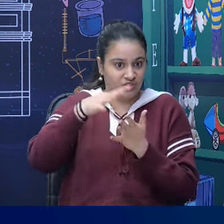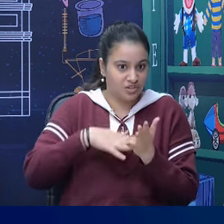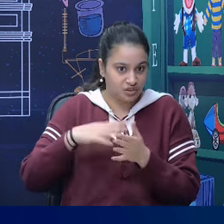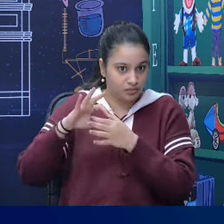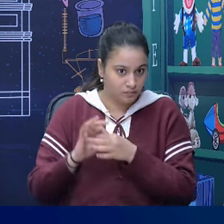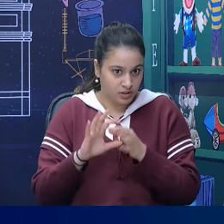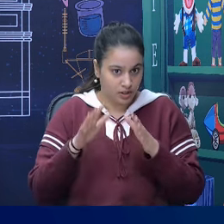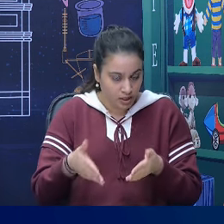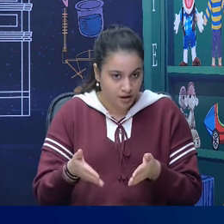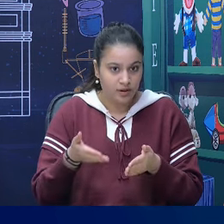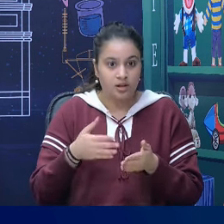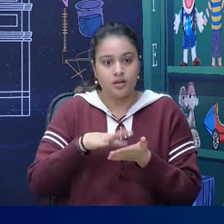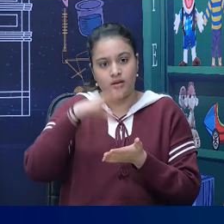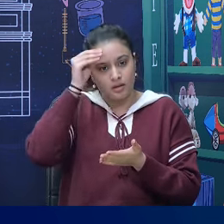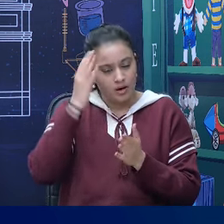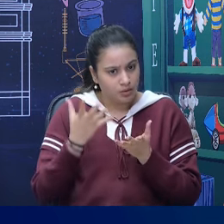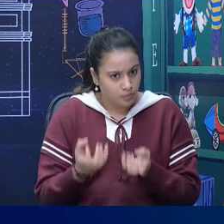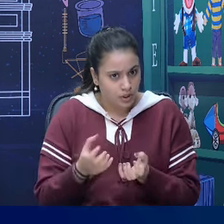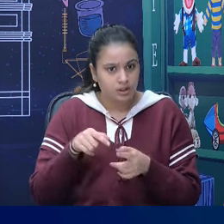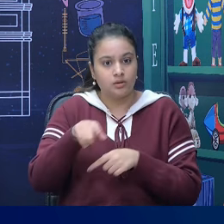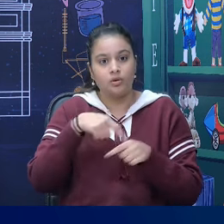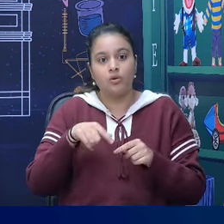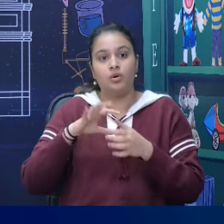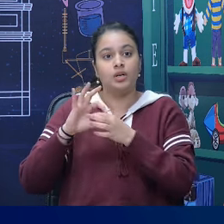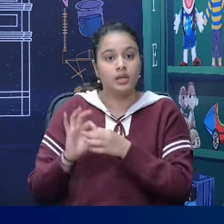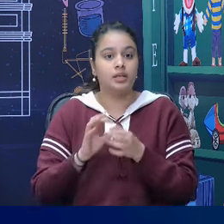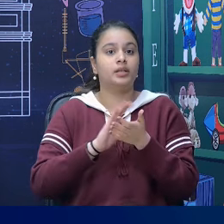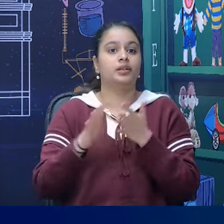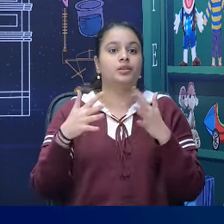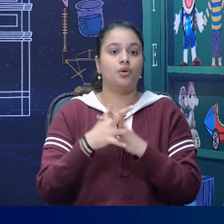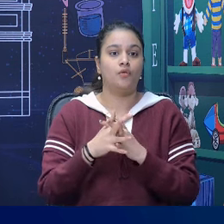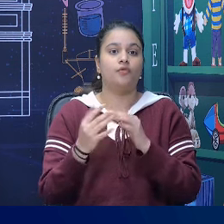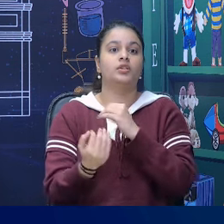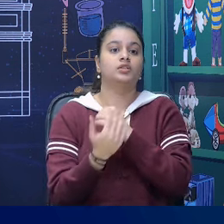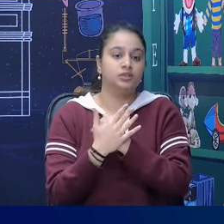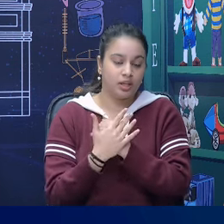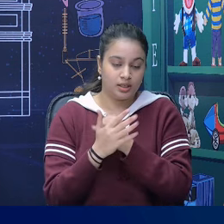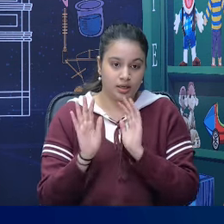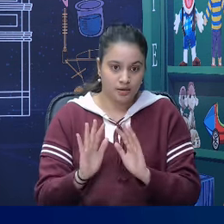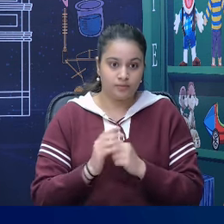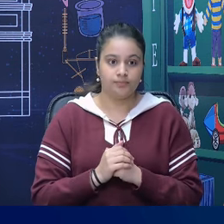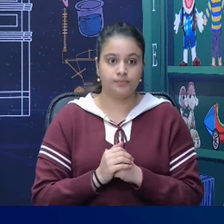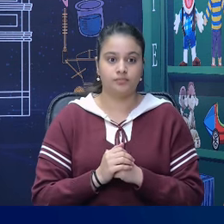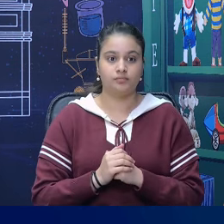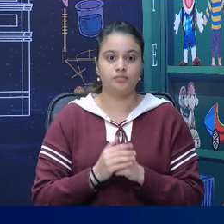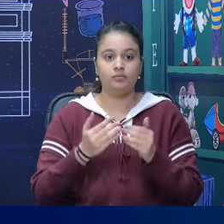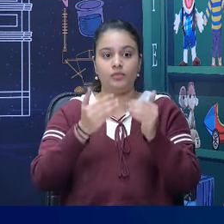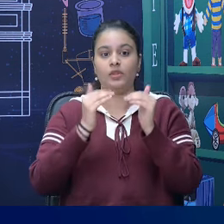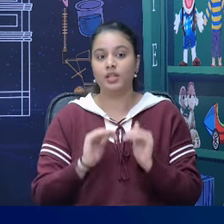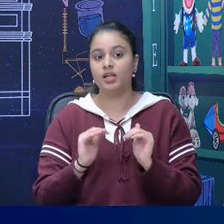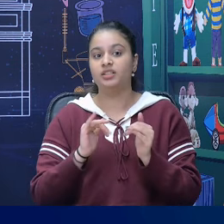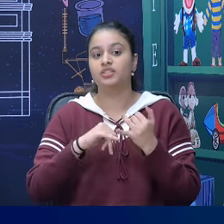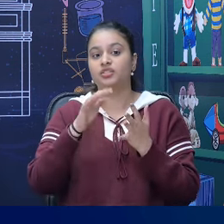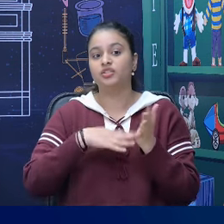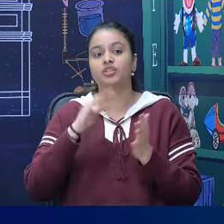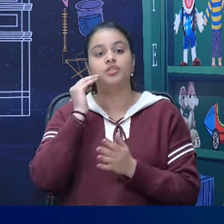जिसके बारे में आप जानकारी भी प्राप्त करना चाहते हैं और जिससे जुड़ा हुआ होमवर्क आप हमारे साथ साझा करना चाहते हैं और डेट ऑफ द